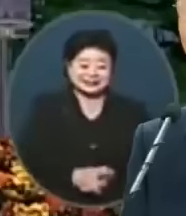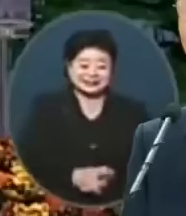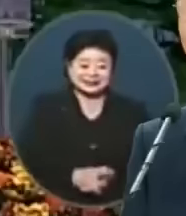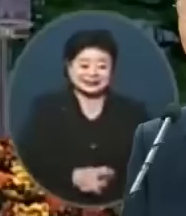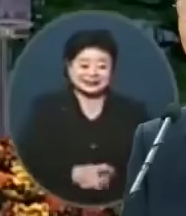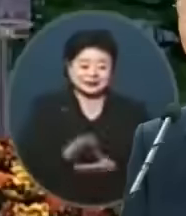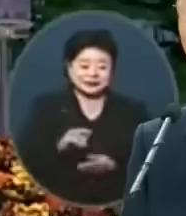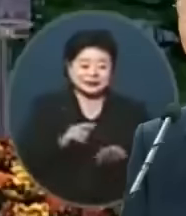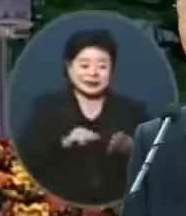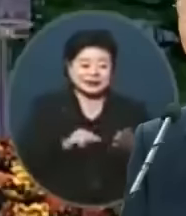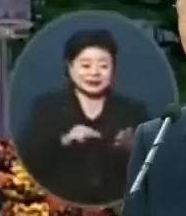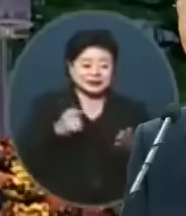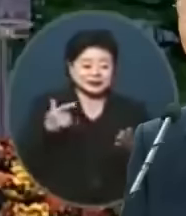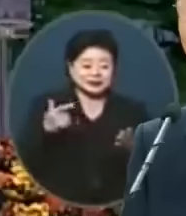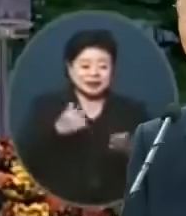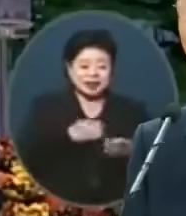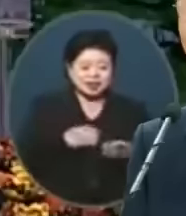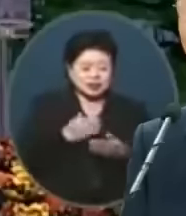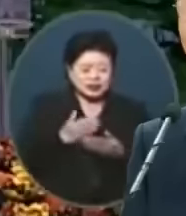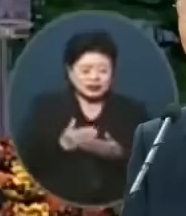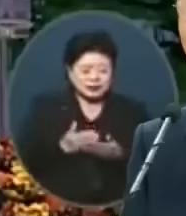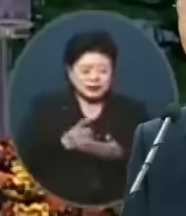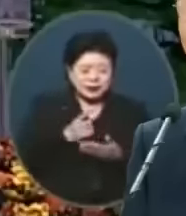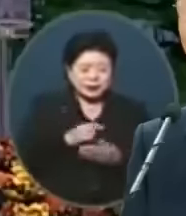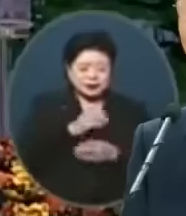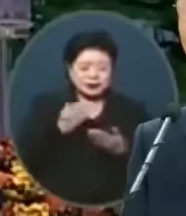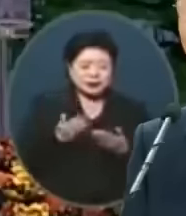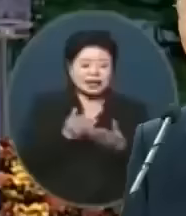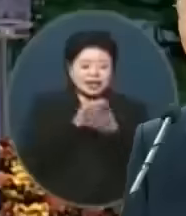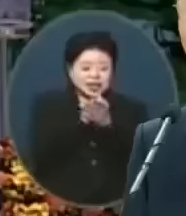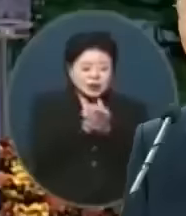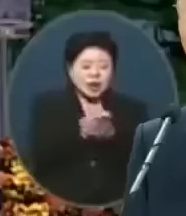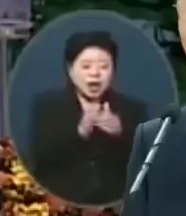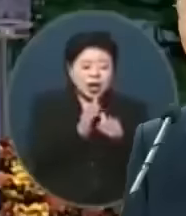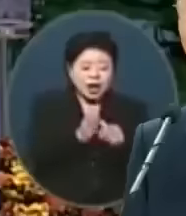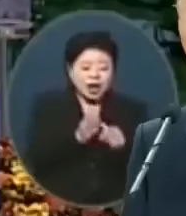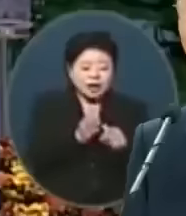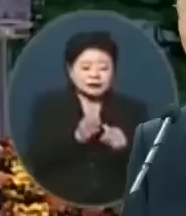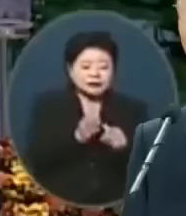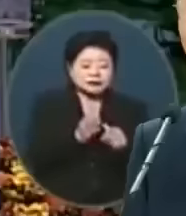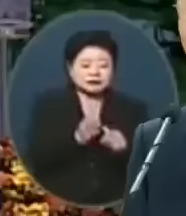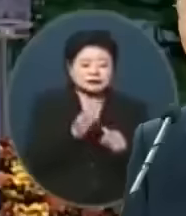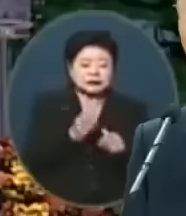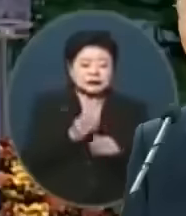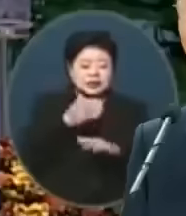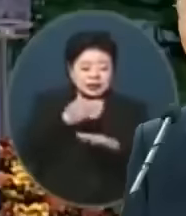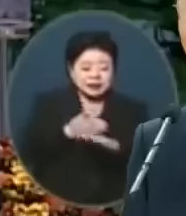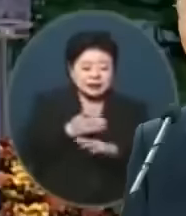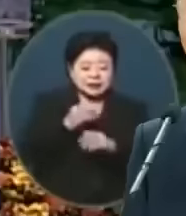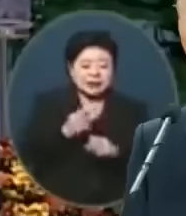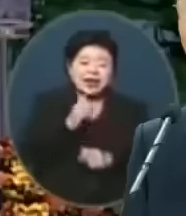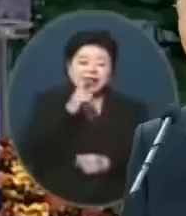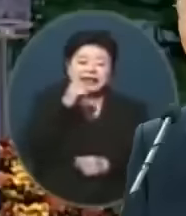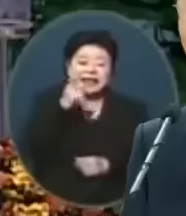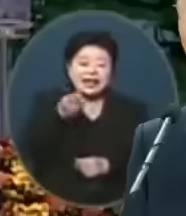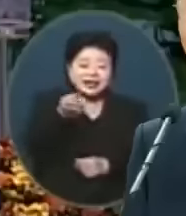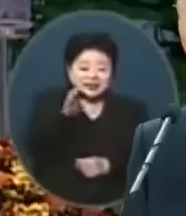빌립보 4장 6절에 아무것도 염려하지 말고 다만 모든 일에 기도와 감사로 너희 구할 것을 감사함으로 하나님께